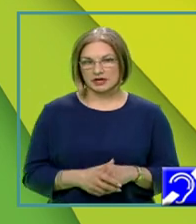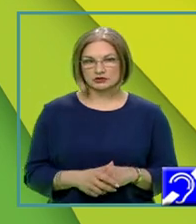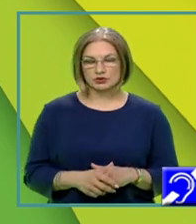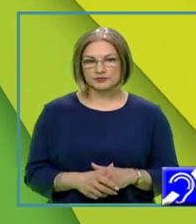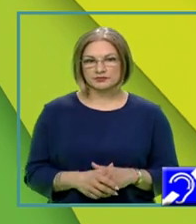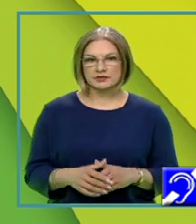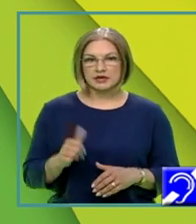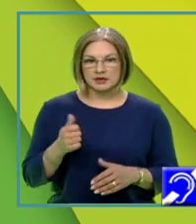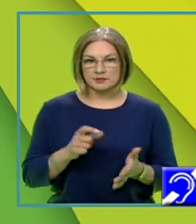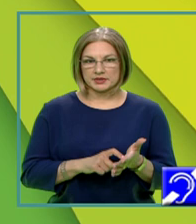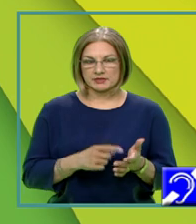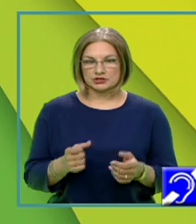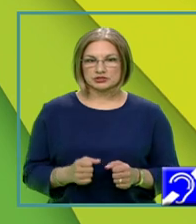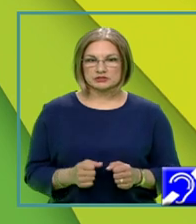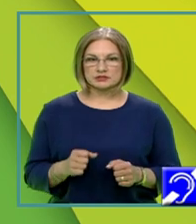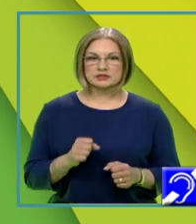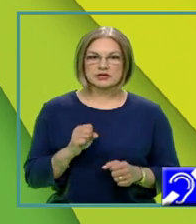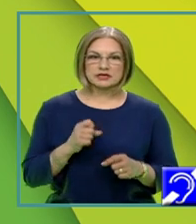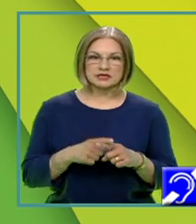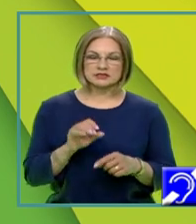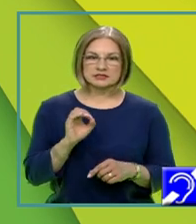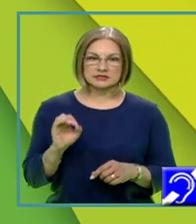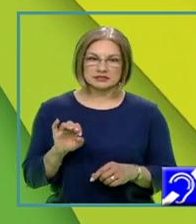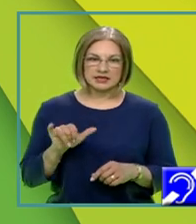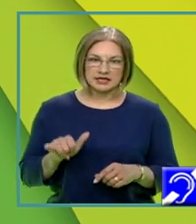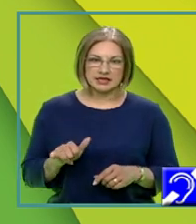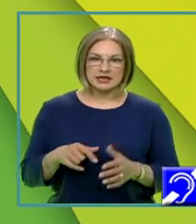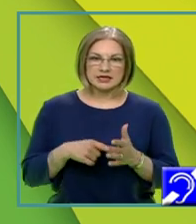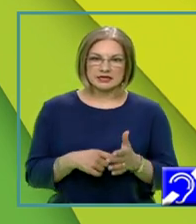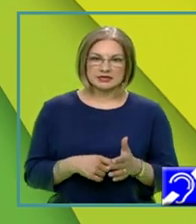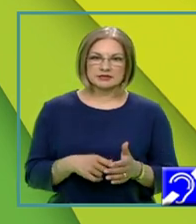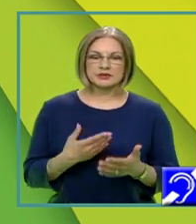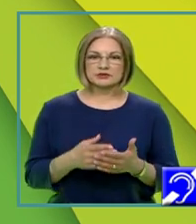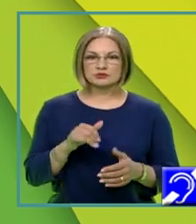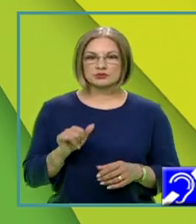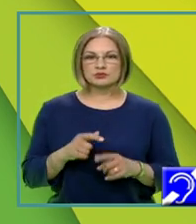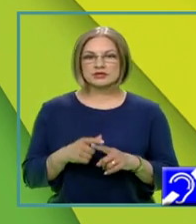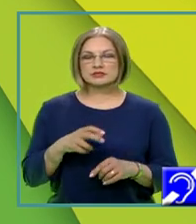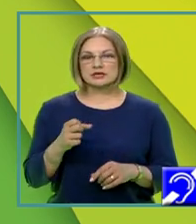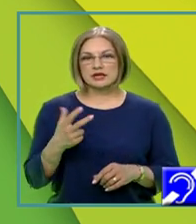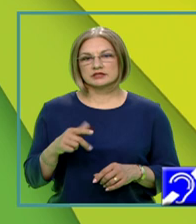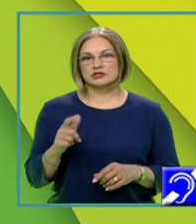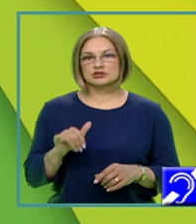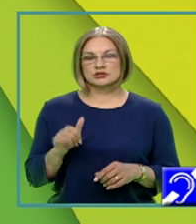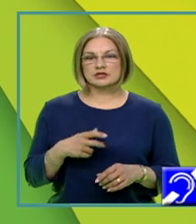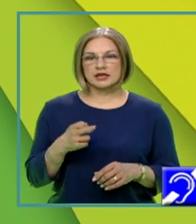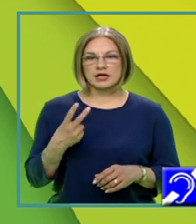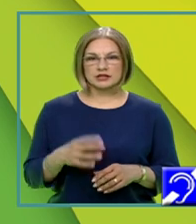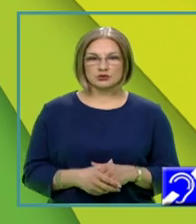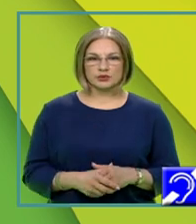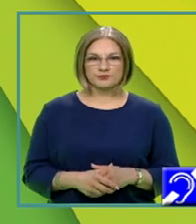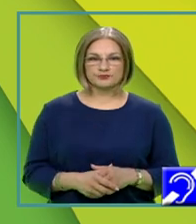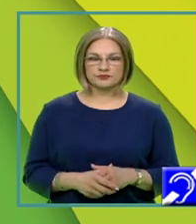definiția legi de compoziție x cerculeț igrec pentru x egal cu 3 și x y z 2 și vom obține trei